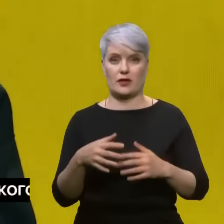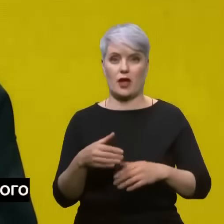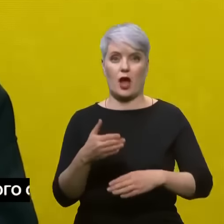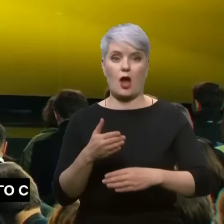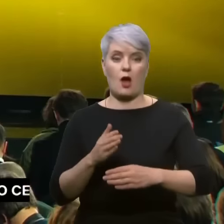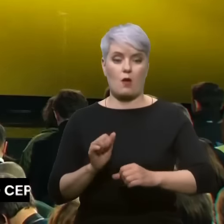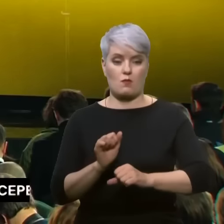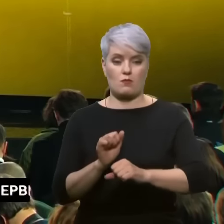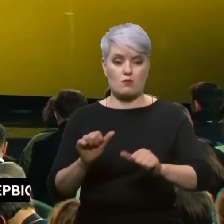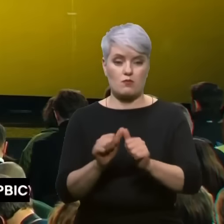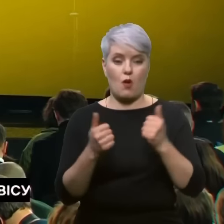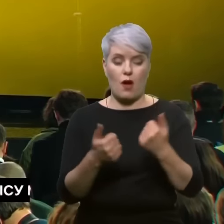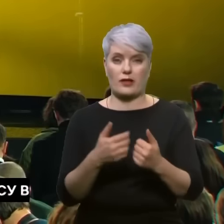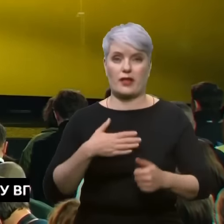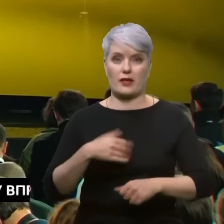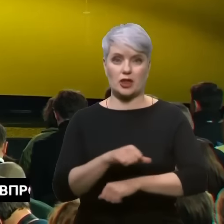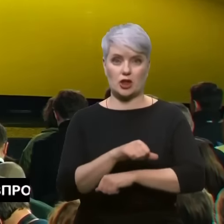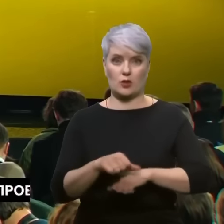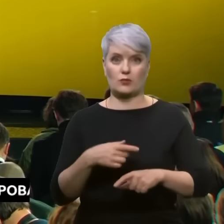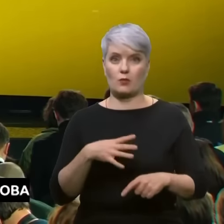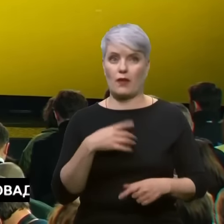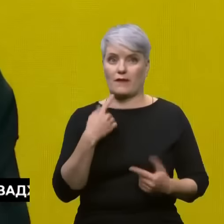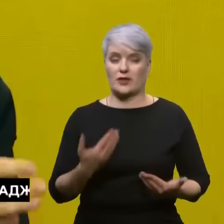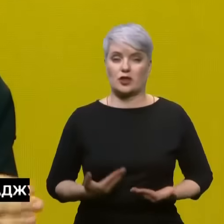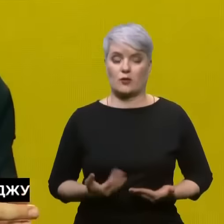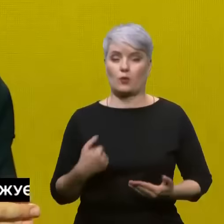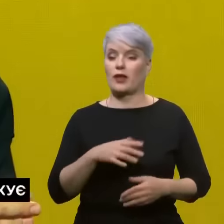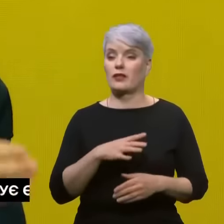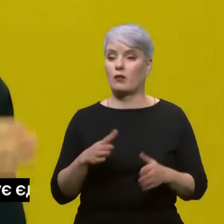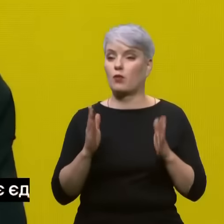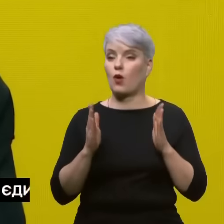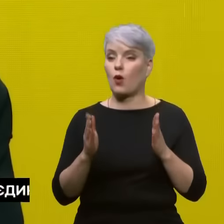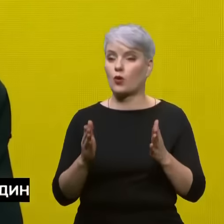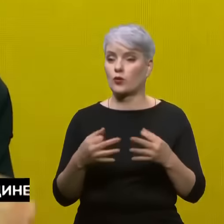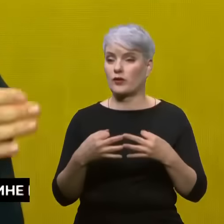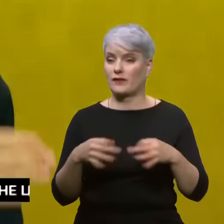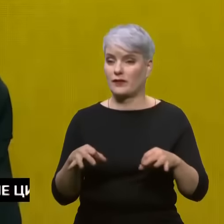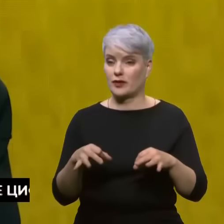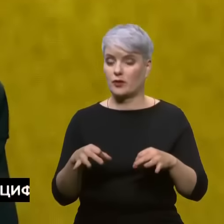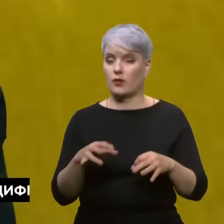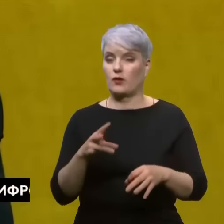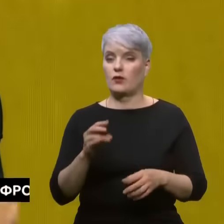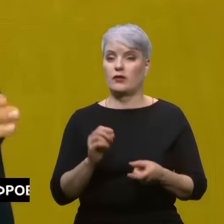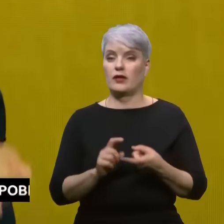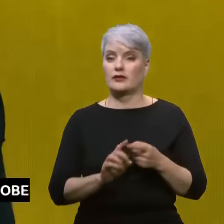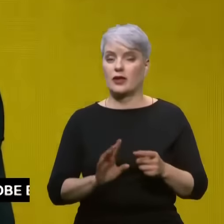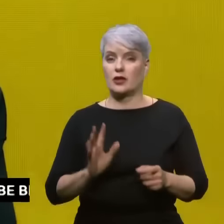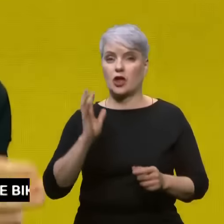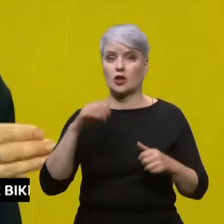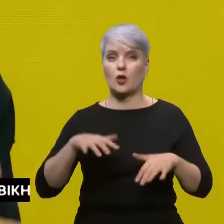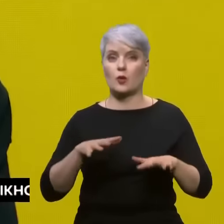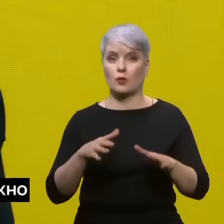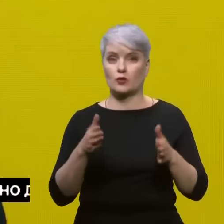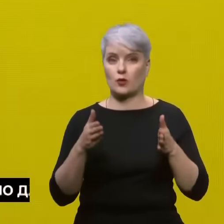наших кордонів. Це було виживання. У нас не було тоді коридору вільного, незалежного